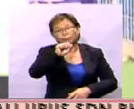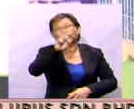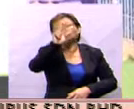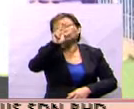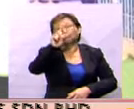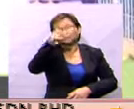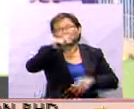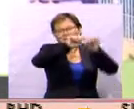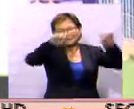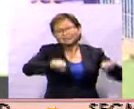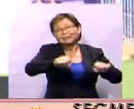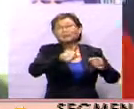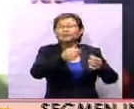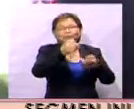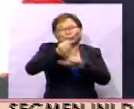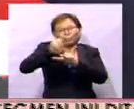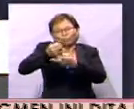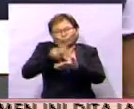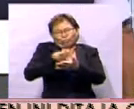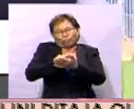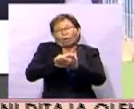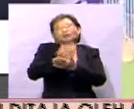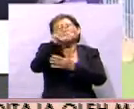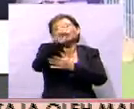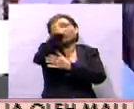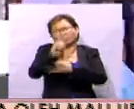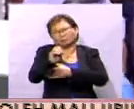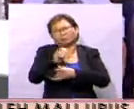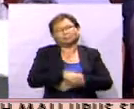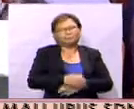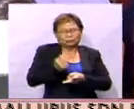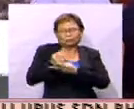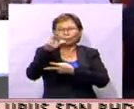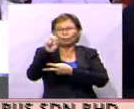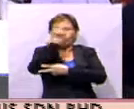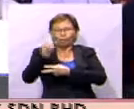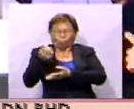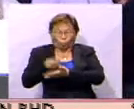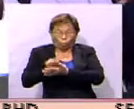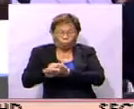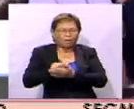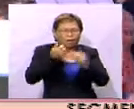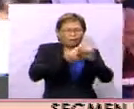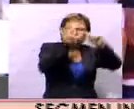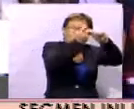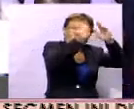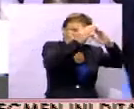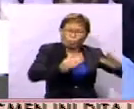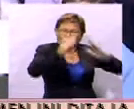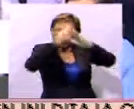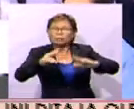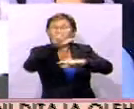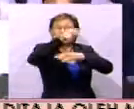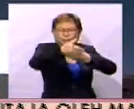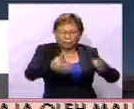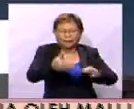dapat menjimatkan kos pembinaan lebih 30% daripada kos sebelum ini. Selain itu, pembinaan setiap rumah yang dilengkapi 3